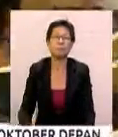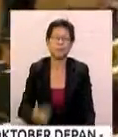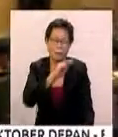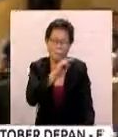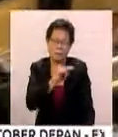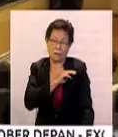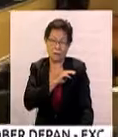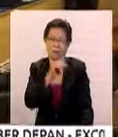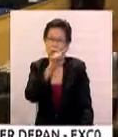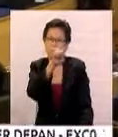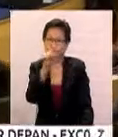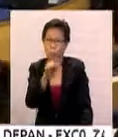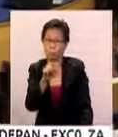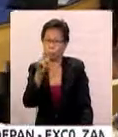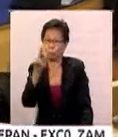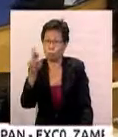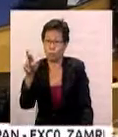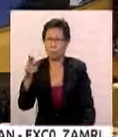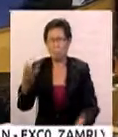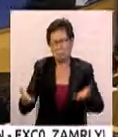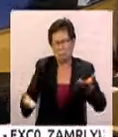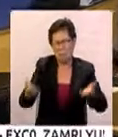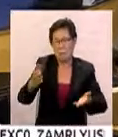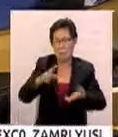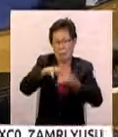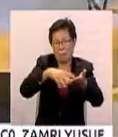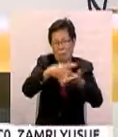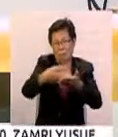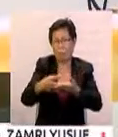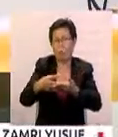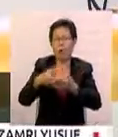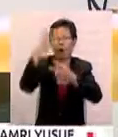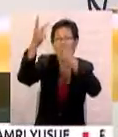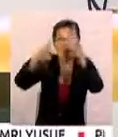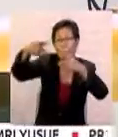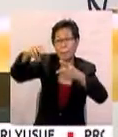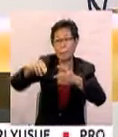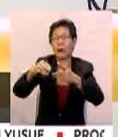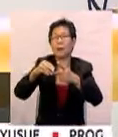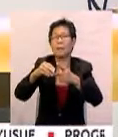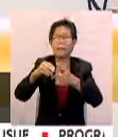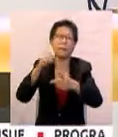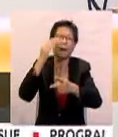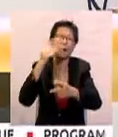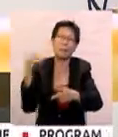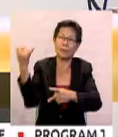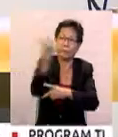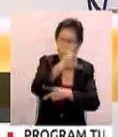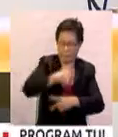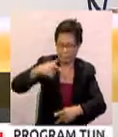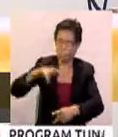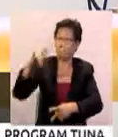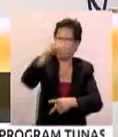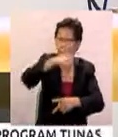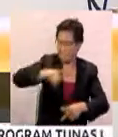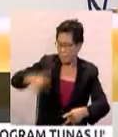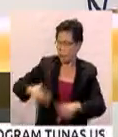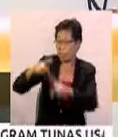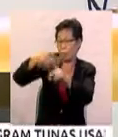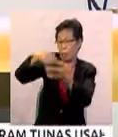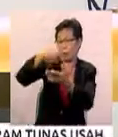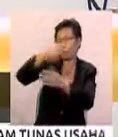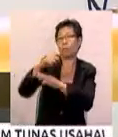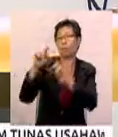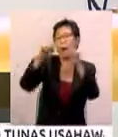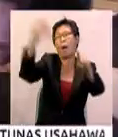Menteri berkenaan Zuraida Kamarudin dijadual menyertai lawatan Perdana Menteri Tun Dr. Mahathir Mohamad ke Beijing, China bulan ini bagi menghadiri